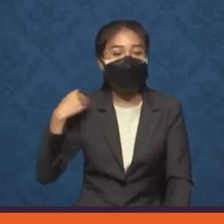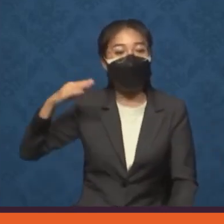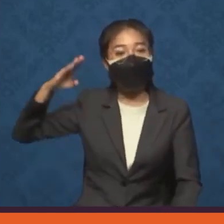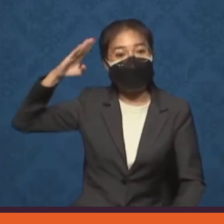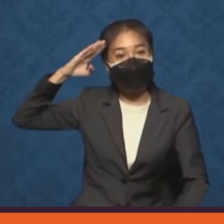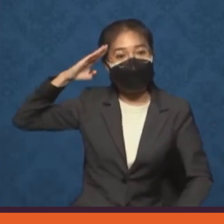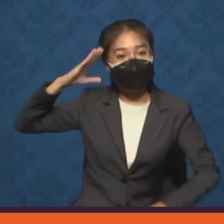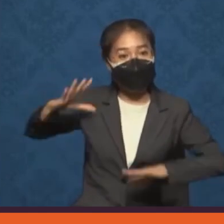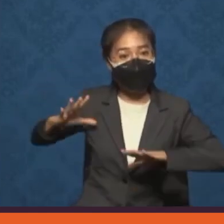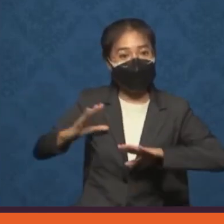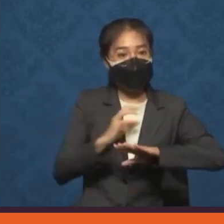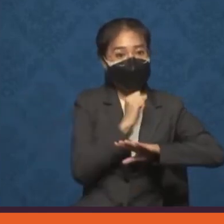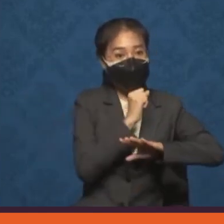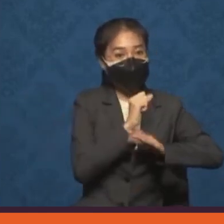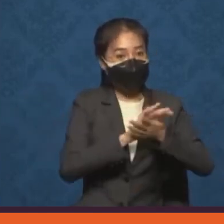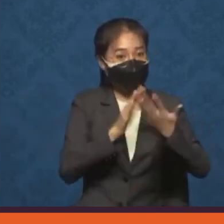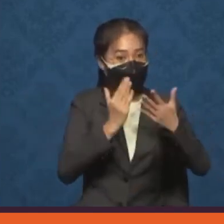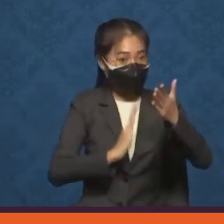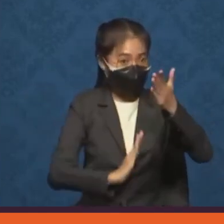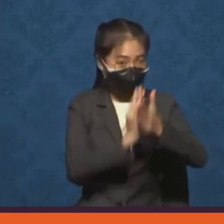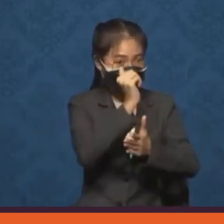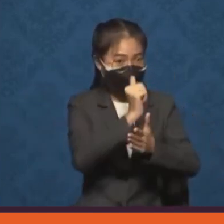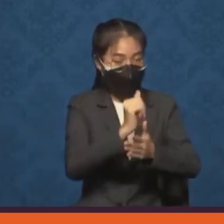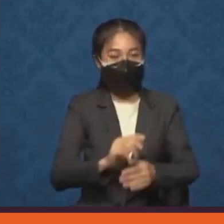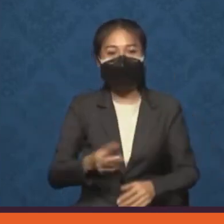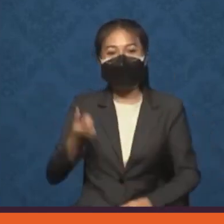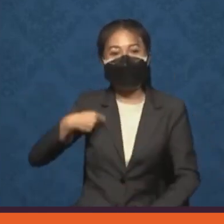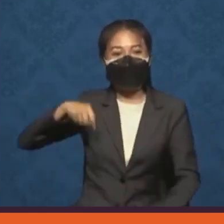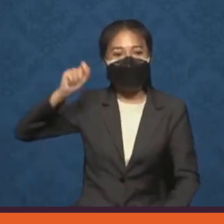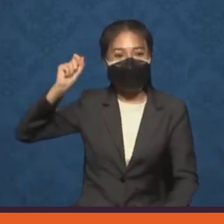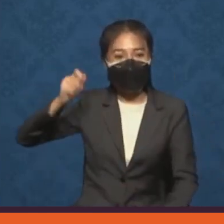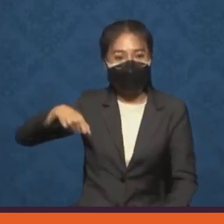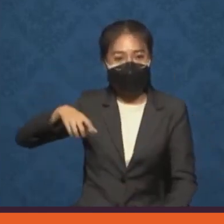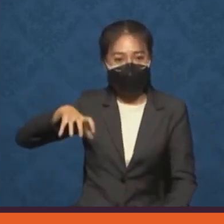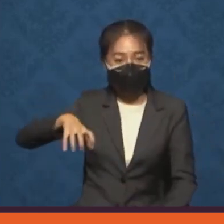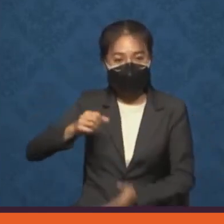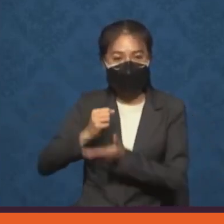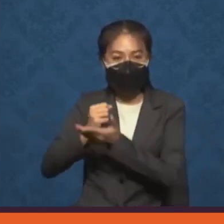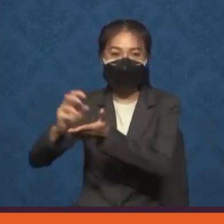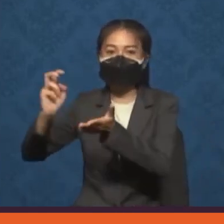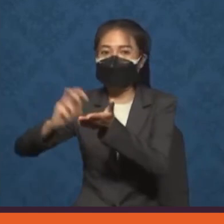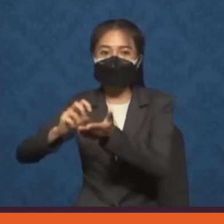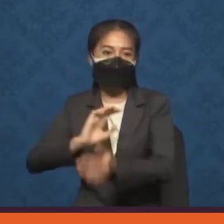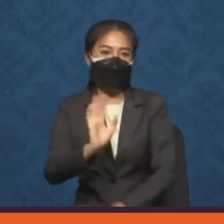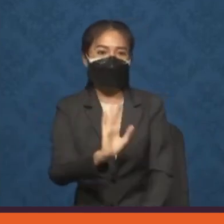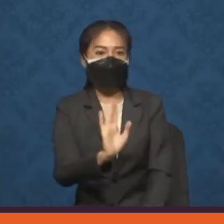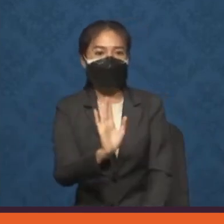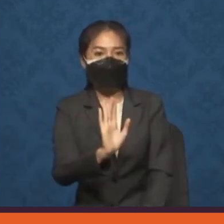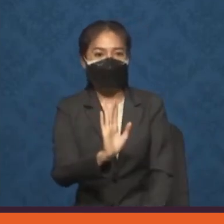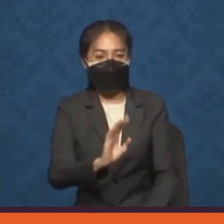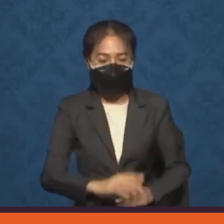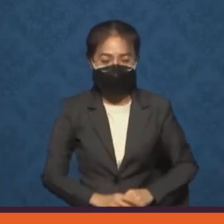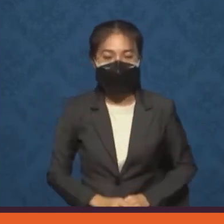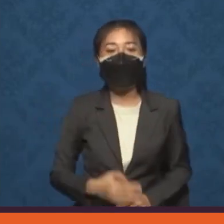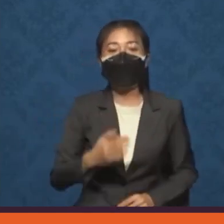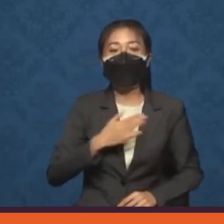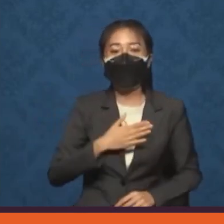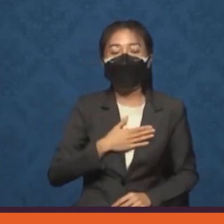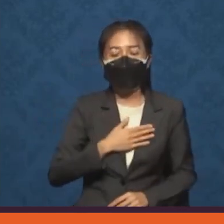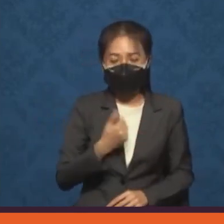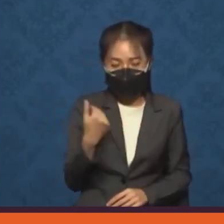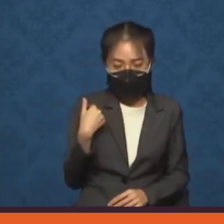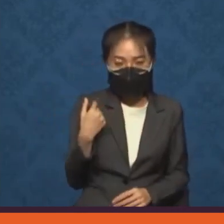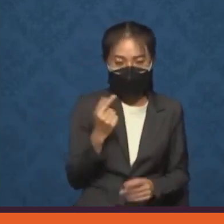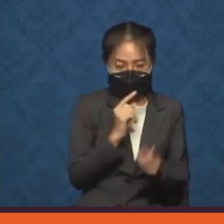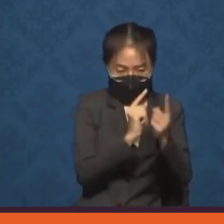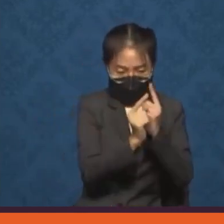ฐประหารอีกแล้วหลายครั้งหลายตอนครับผมมีโอกาสได้พบปะพูดคุยกับท่านผู้พิพากษาตุลาการท่านก็บอกว่าจะให้ท่าน